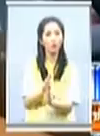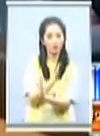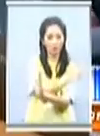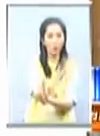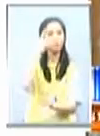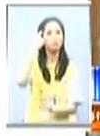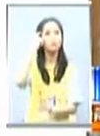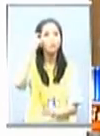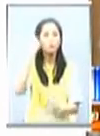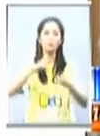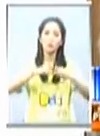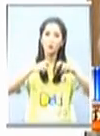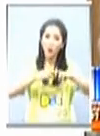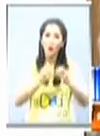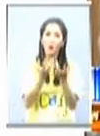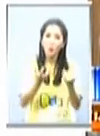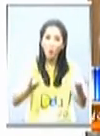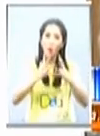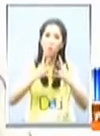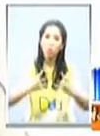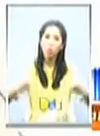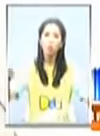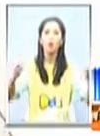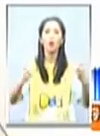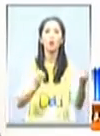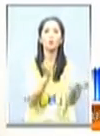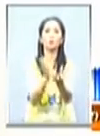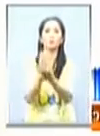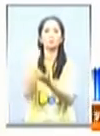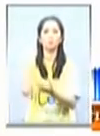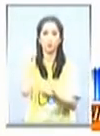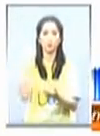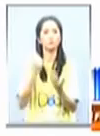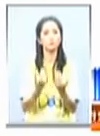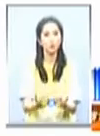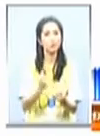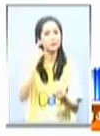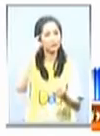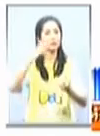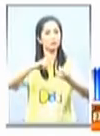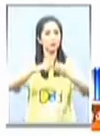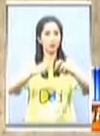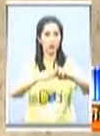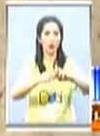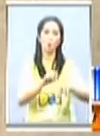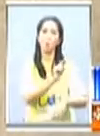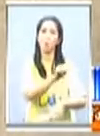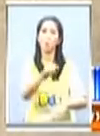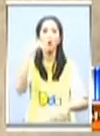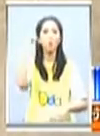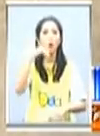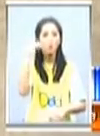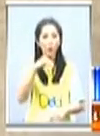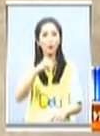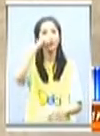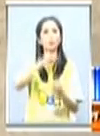างความเสียหายต่อชีวิตและทรัพย์สินไปเป็นจำนวนมากซึ่งจากปัญหานี้ค่ะชี้ชัดได้ว่าประเทศไทยยังไร้ประสิทธิภาพในการรับมือภัยพิบั